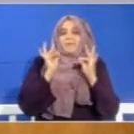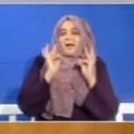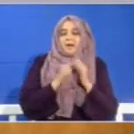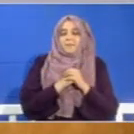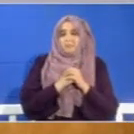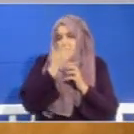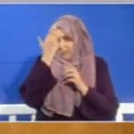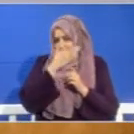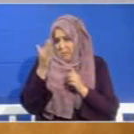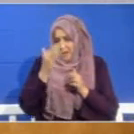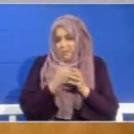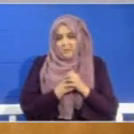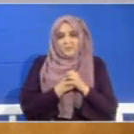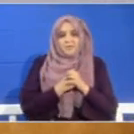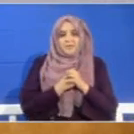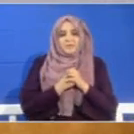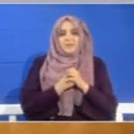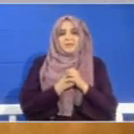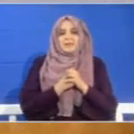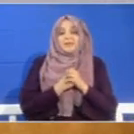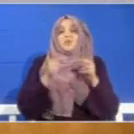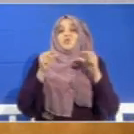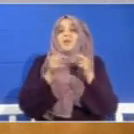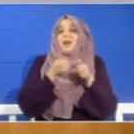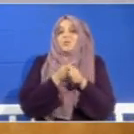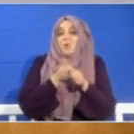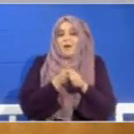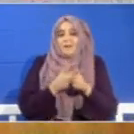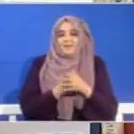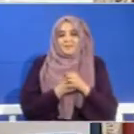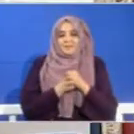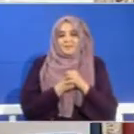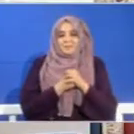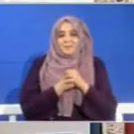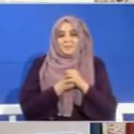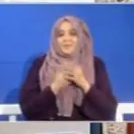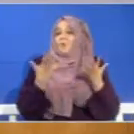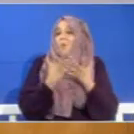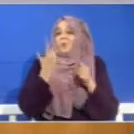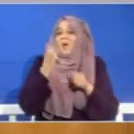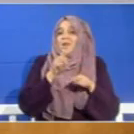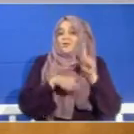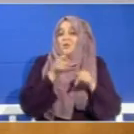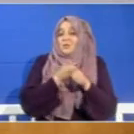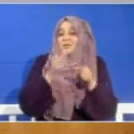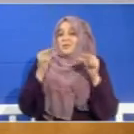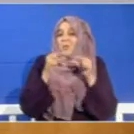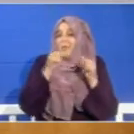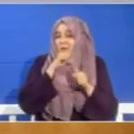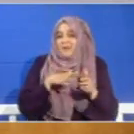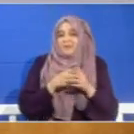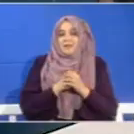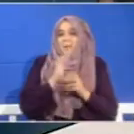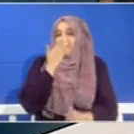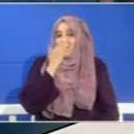معروفة عند الحكماء من الناس أنها من السنة، يعني من السنة العملية. ما هي هذه الأمور الثلاثة؟ المرآة،